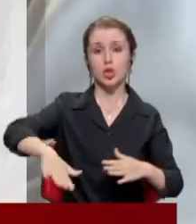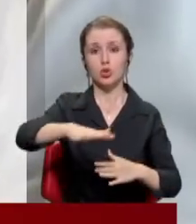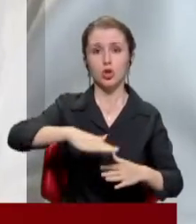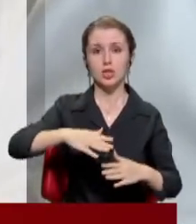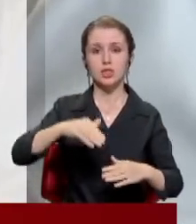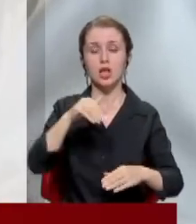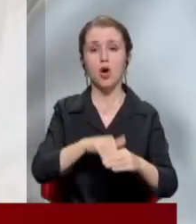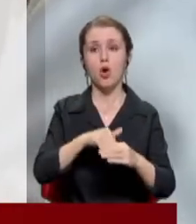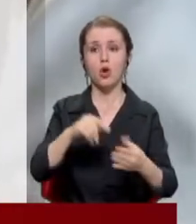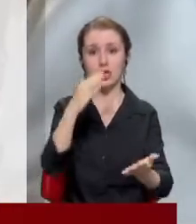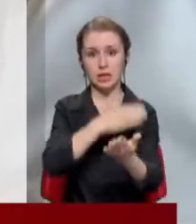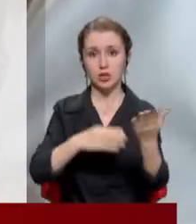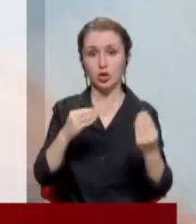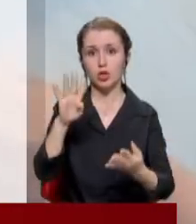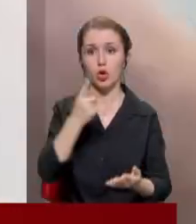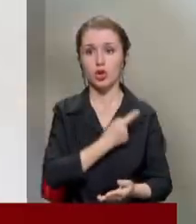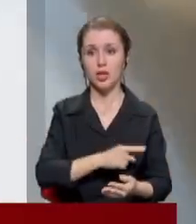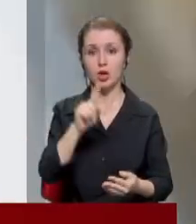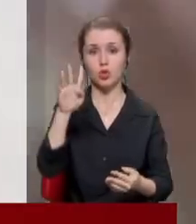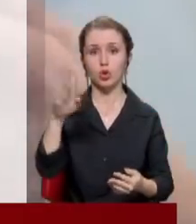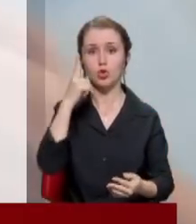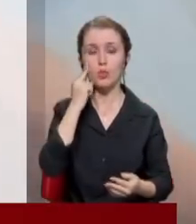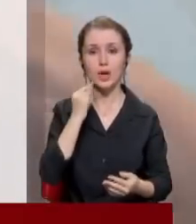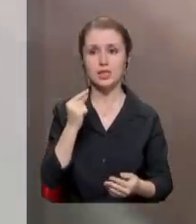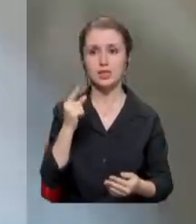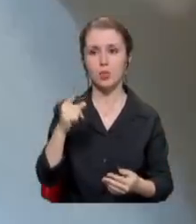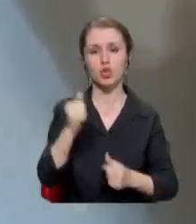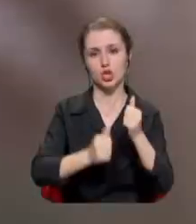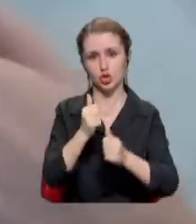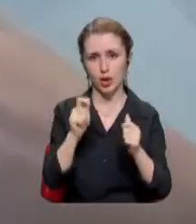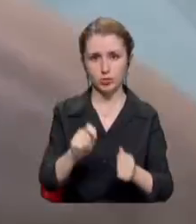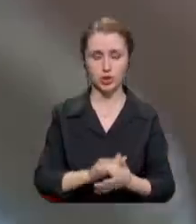gölgesinde oy pusulasında yer alan 4 aday 14 Mayıs'ta ipi göstermek için yarışacak.